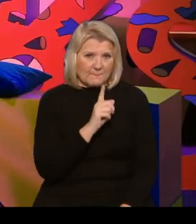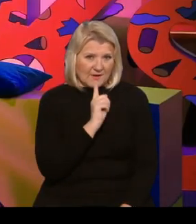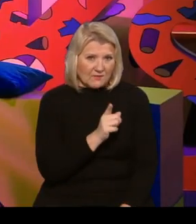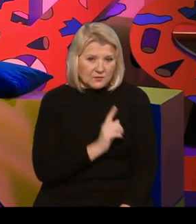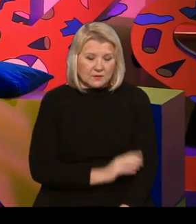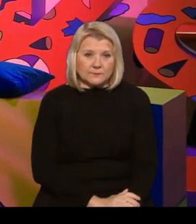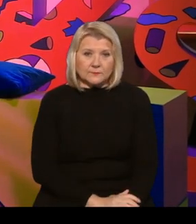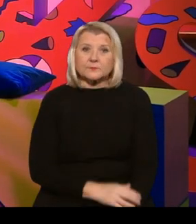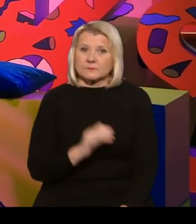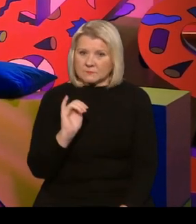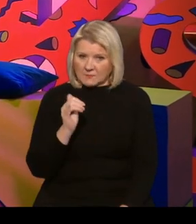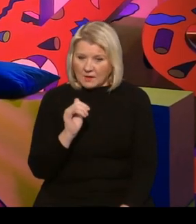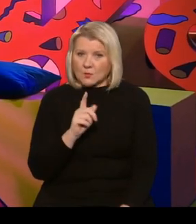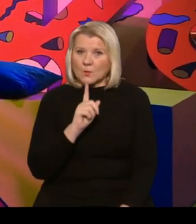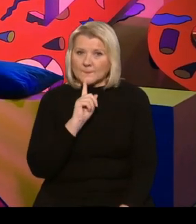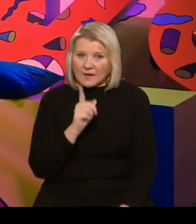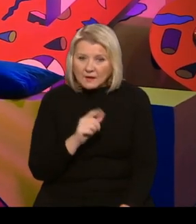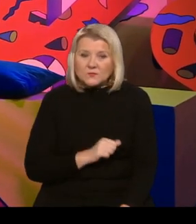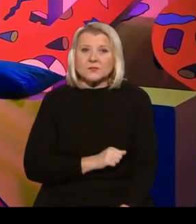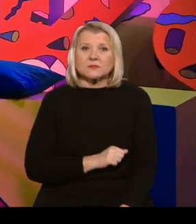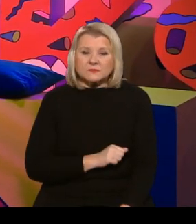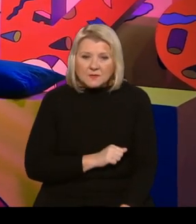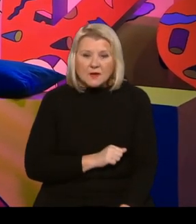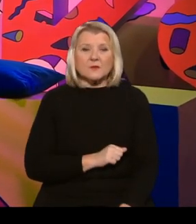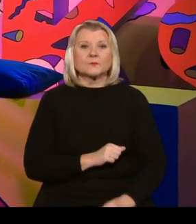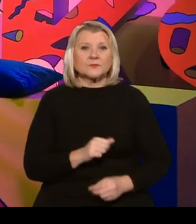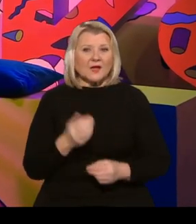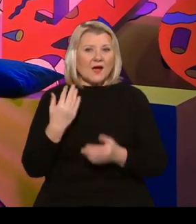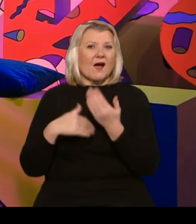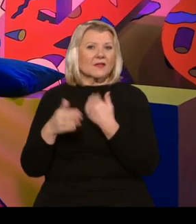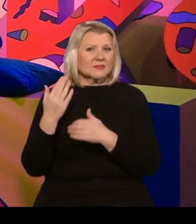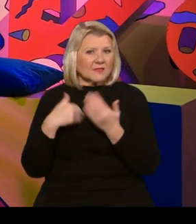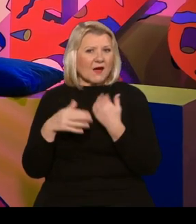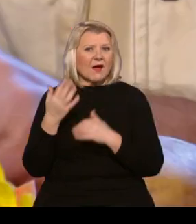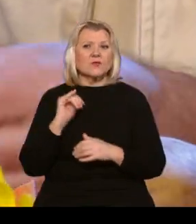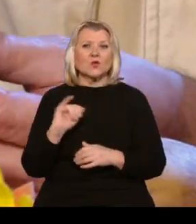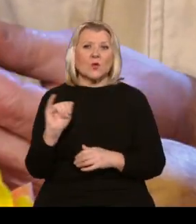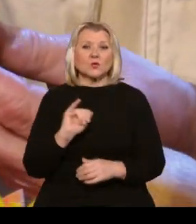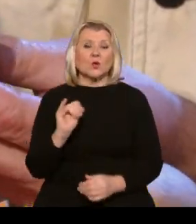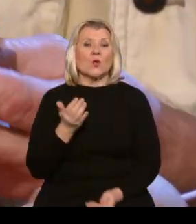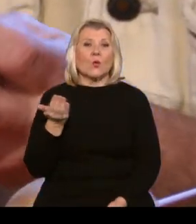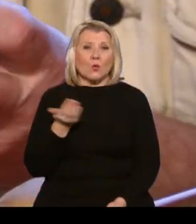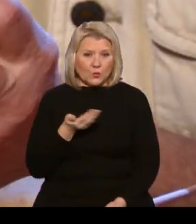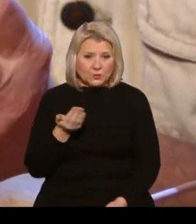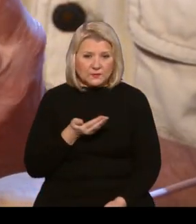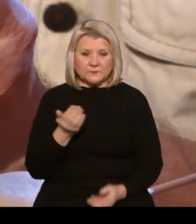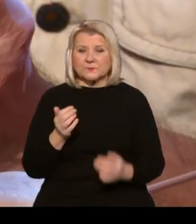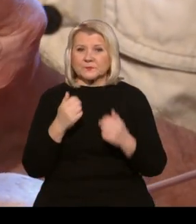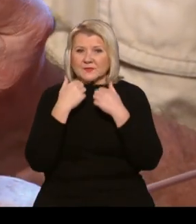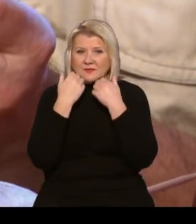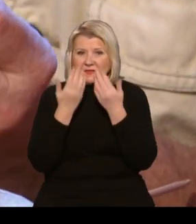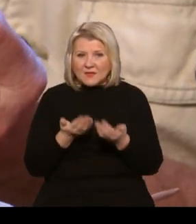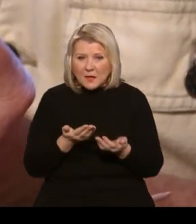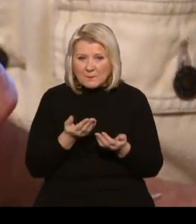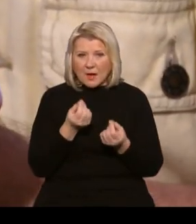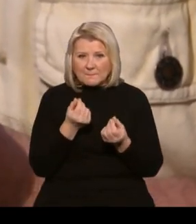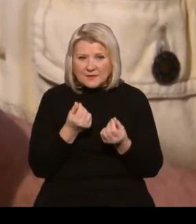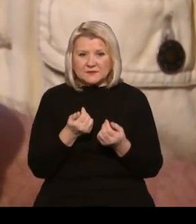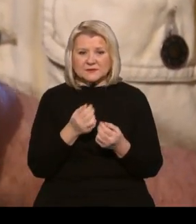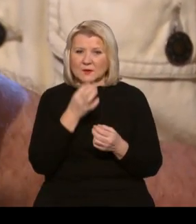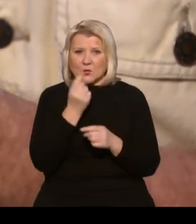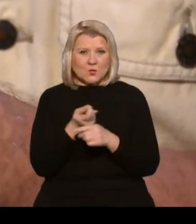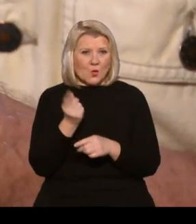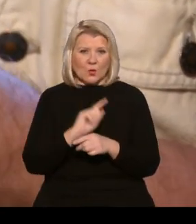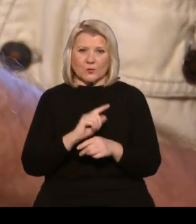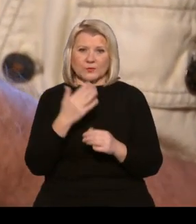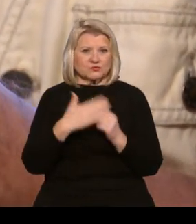Klásku. Správně. A ten, kdo byl v kdysi dávnu chudý a neměl na dřevěné loutky,